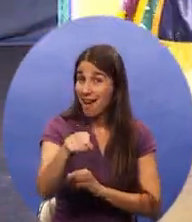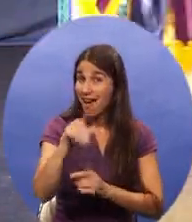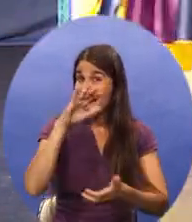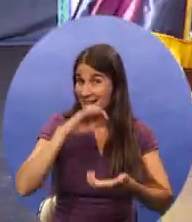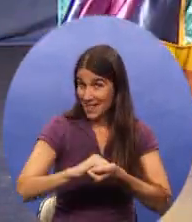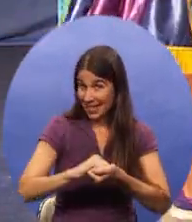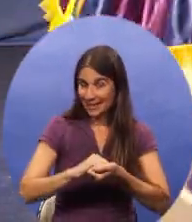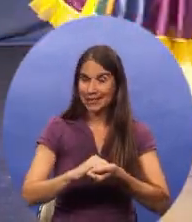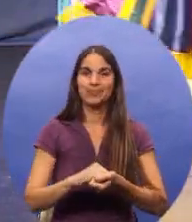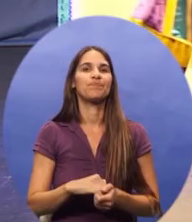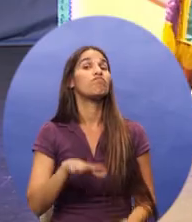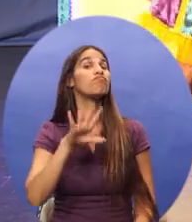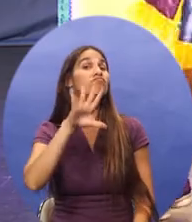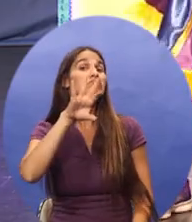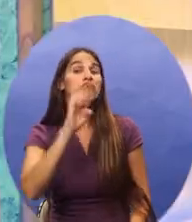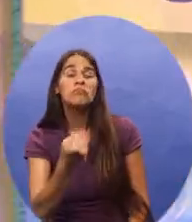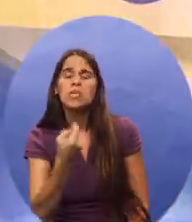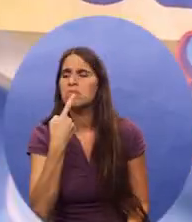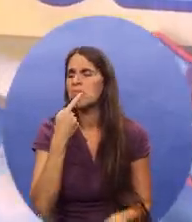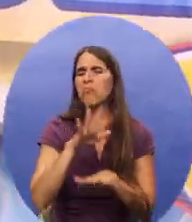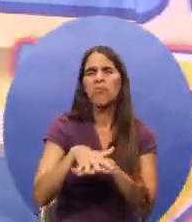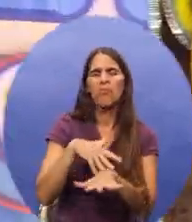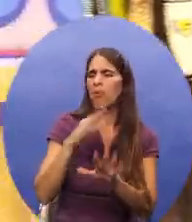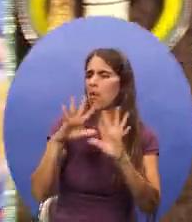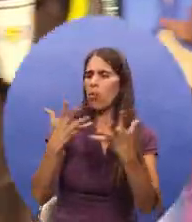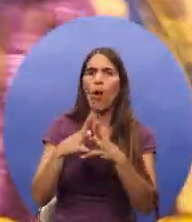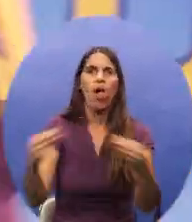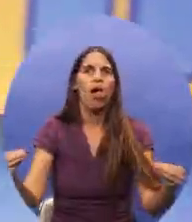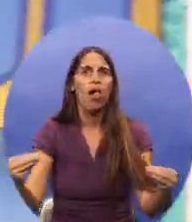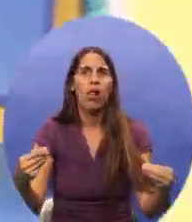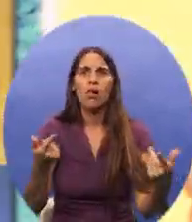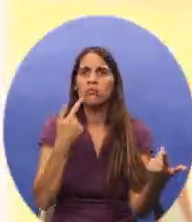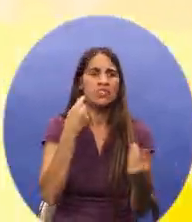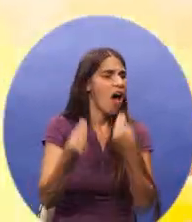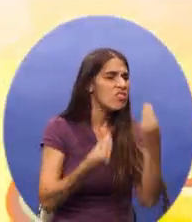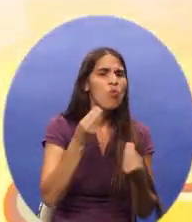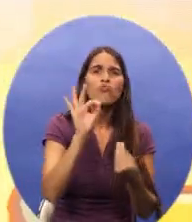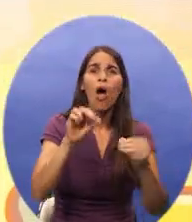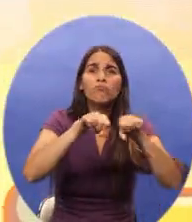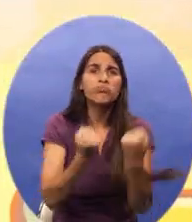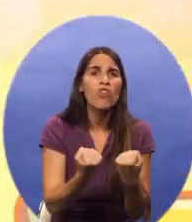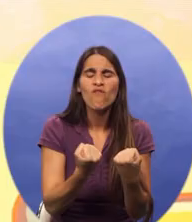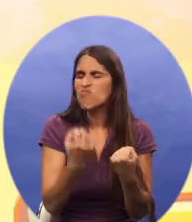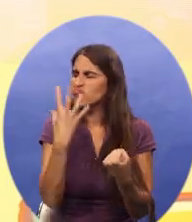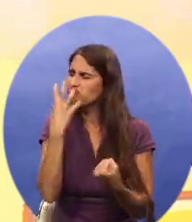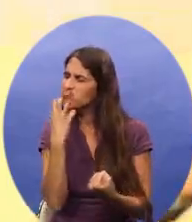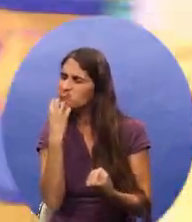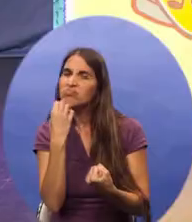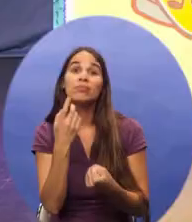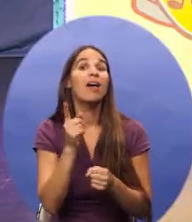יש לך חבר אם עמד לך כדור אם צעצוע שלך